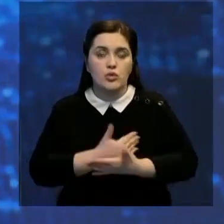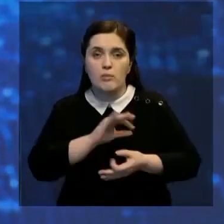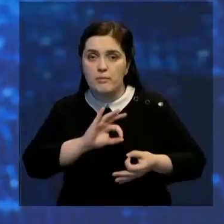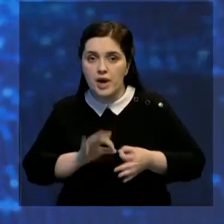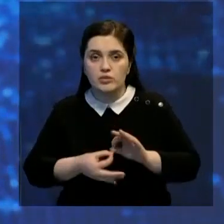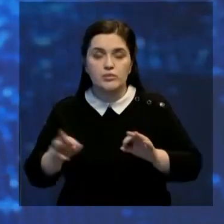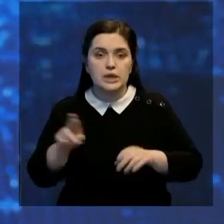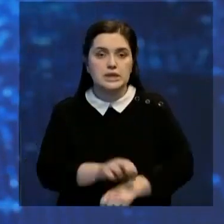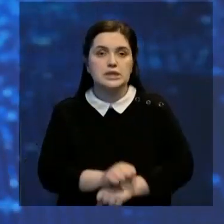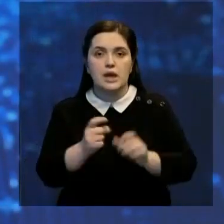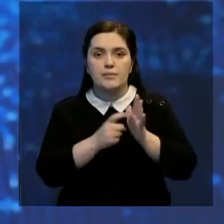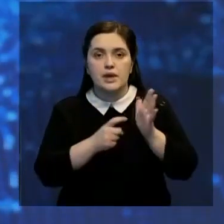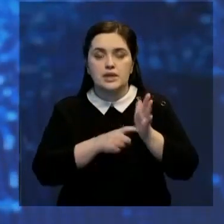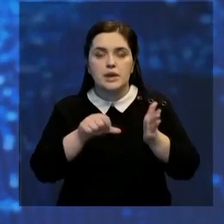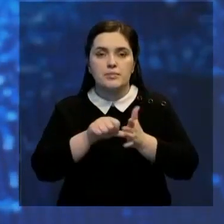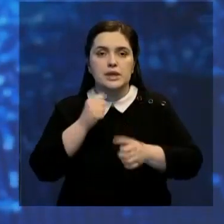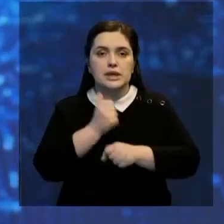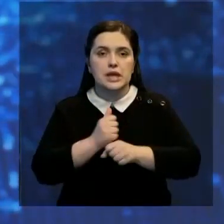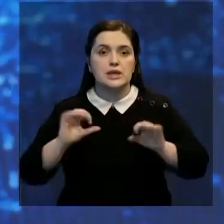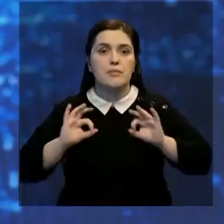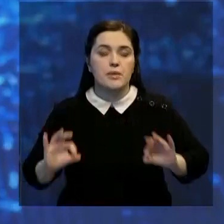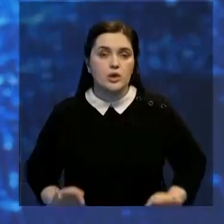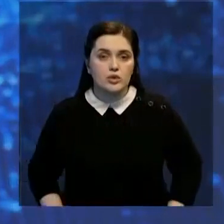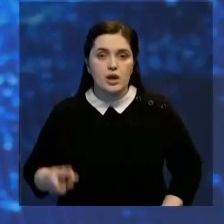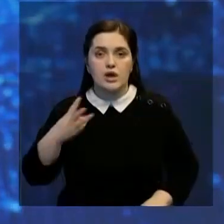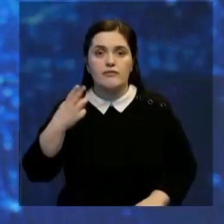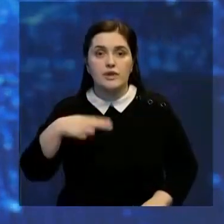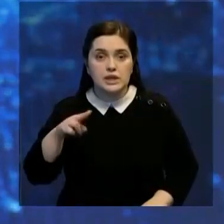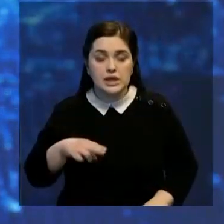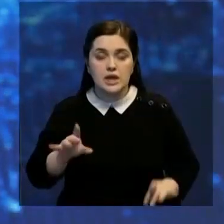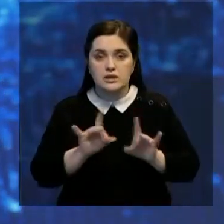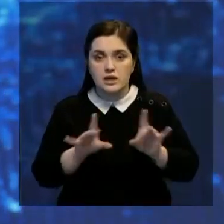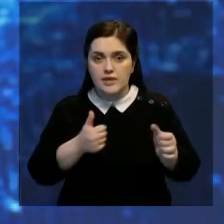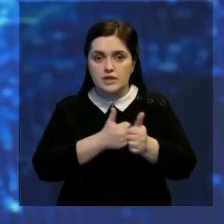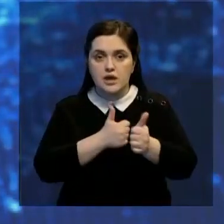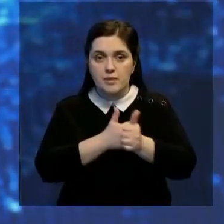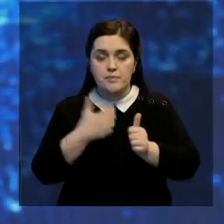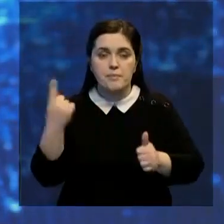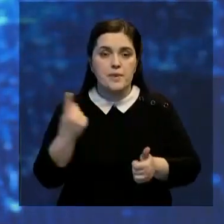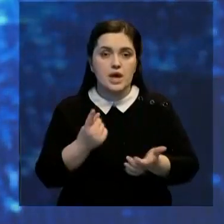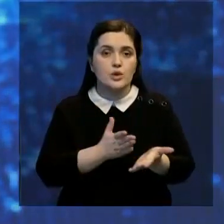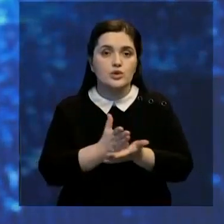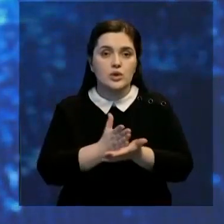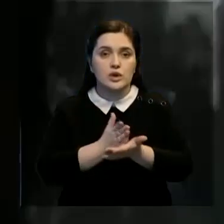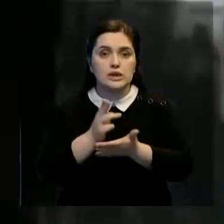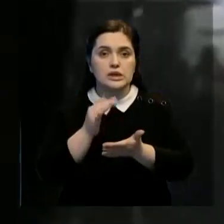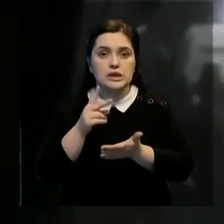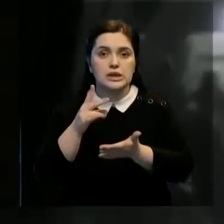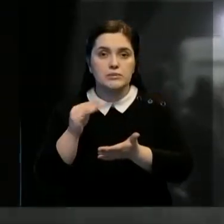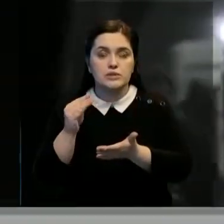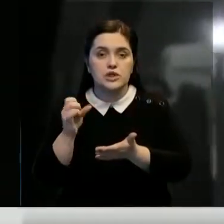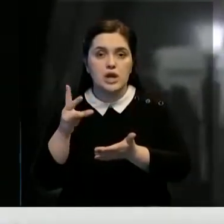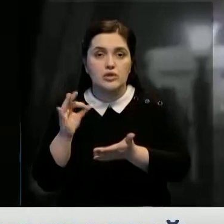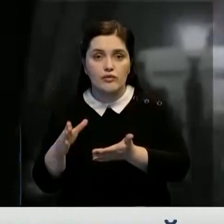январских событий поделились представители Генпрокуратуры и МВД. По словам замначальника первой службы Ельдоса